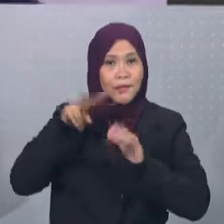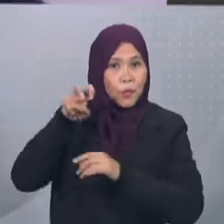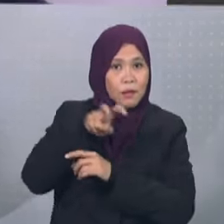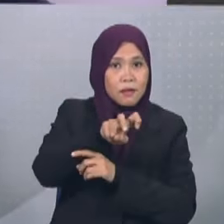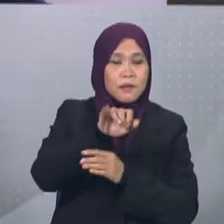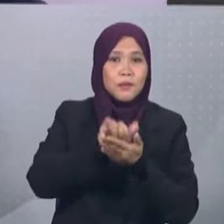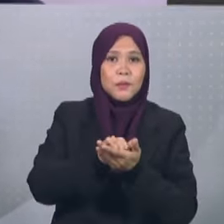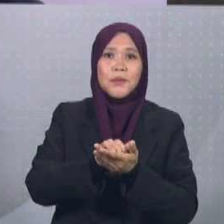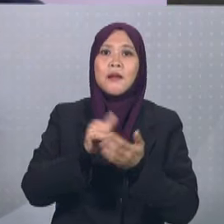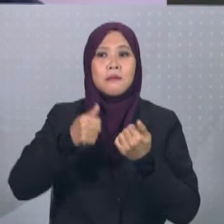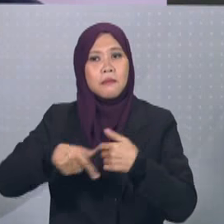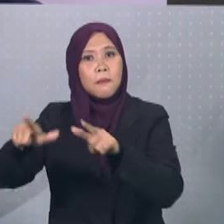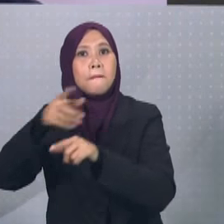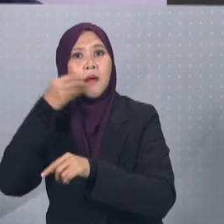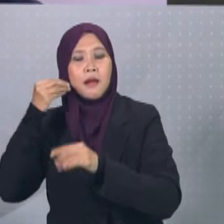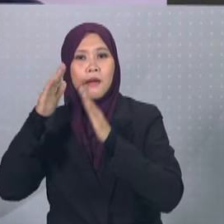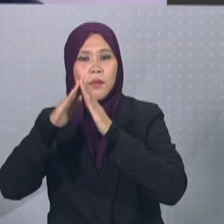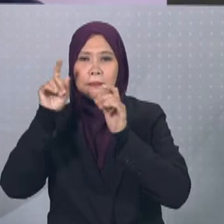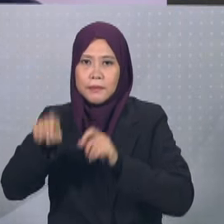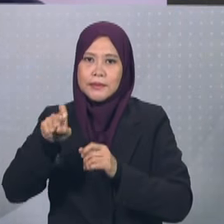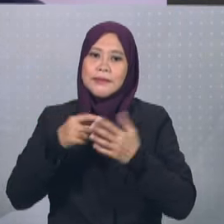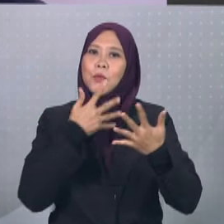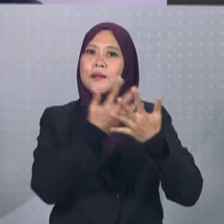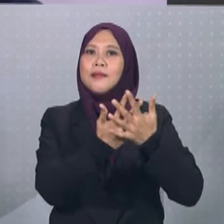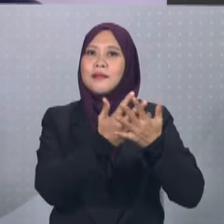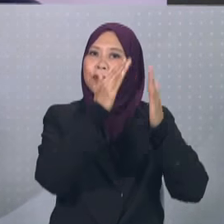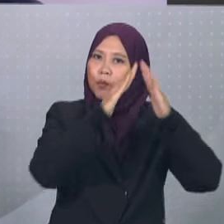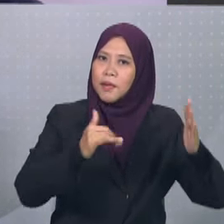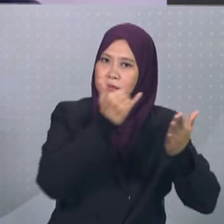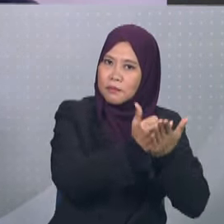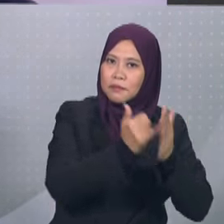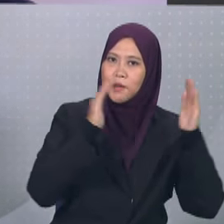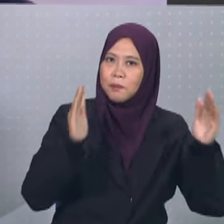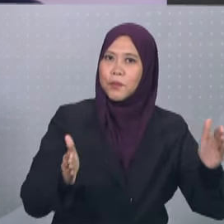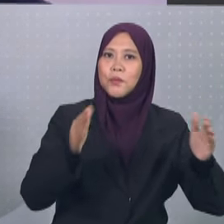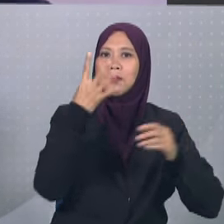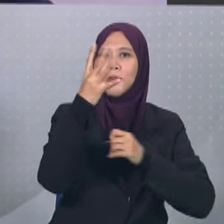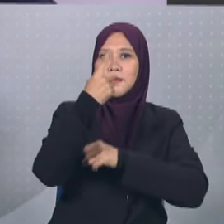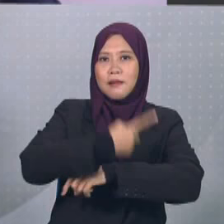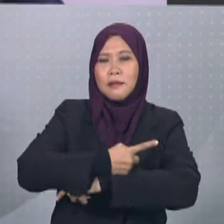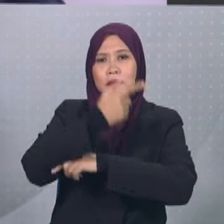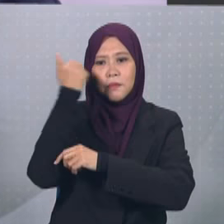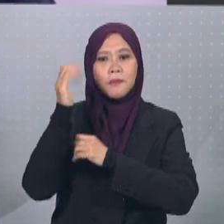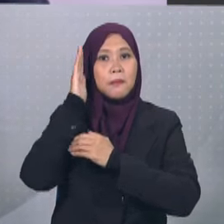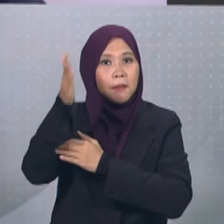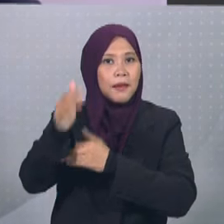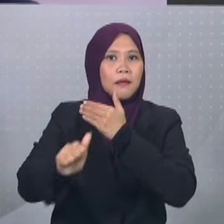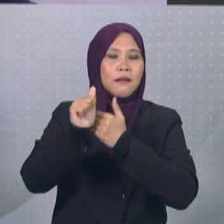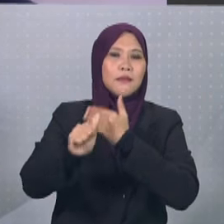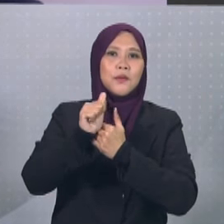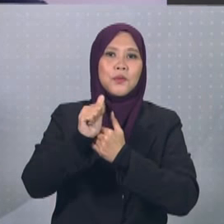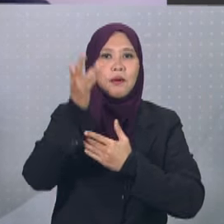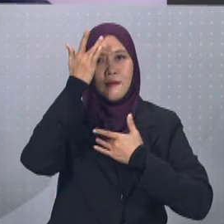itu dan dibenarkan pulang perlu terus menjalani kuarantin di rumah untuk tempoh 14 hari lagi kerana mereka berisiko dijangkiti